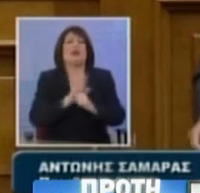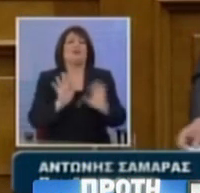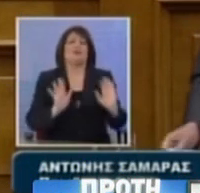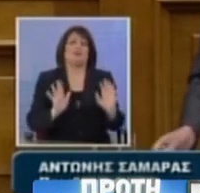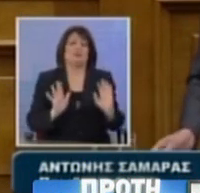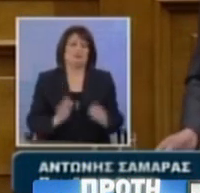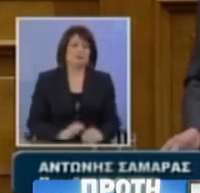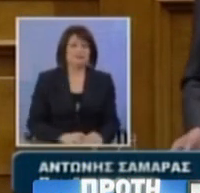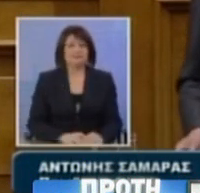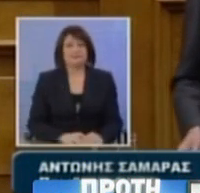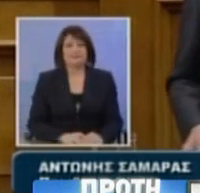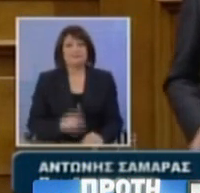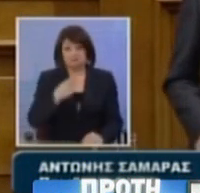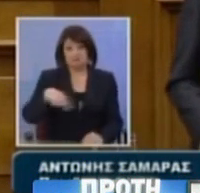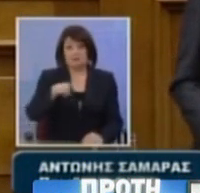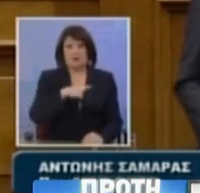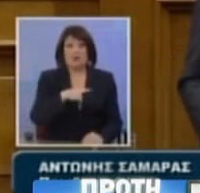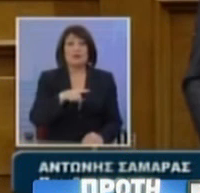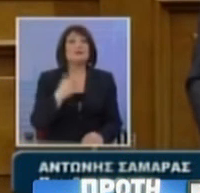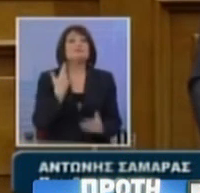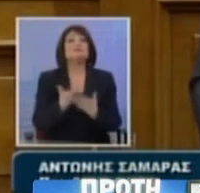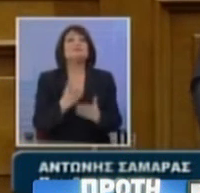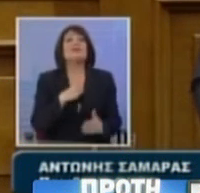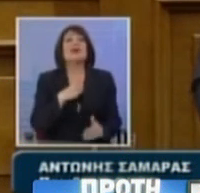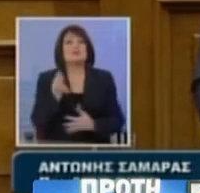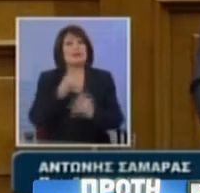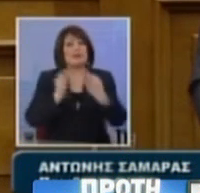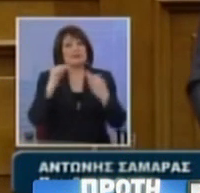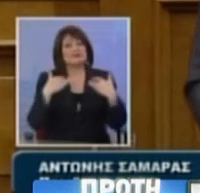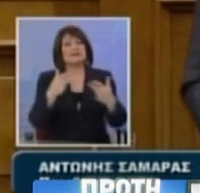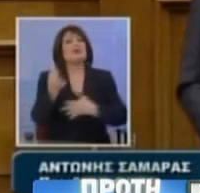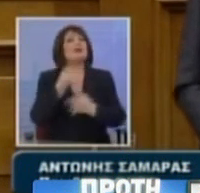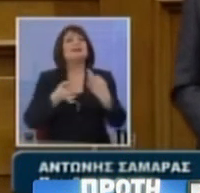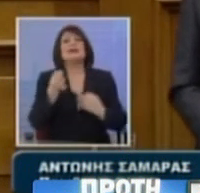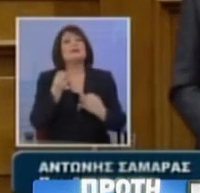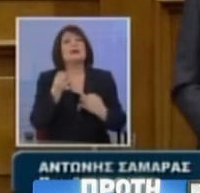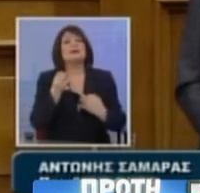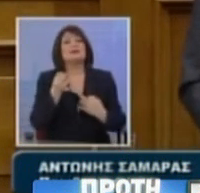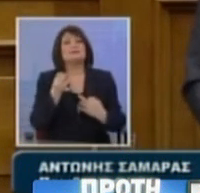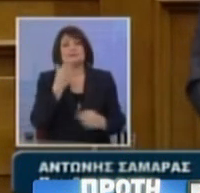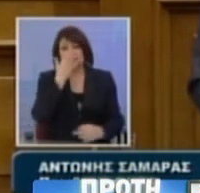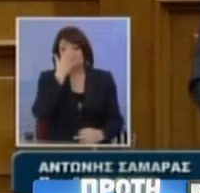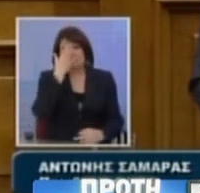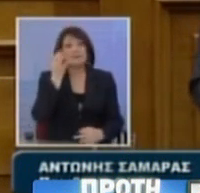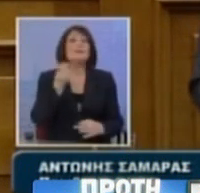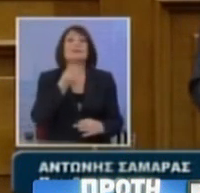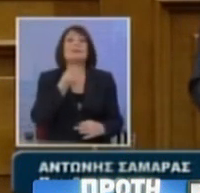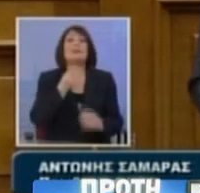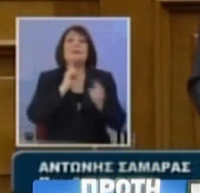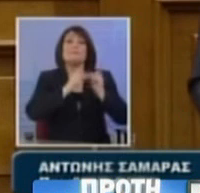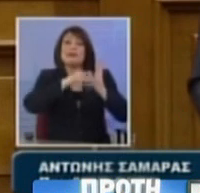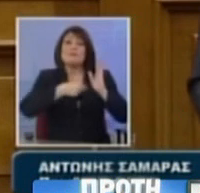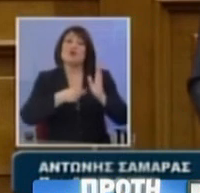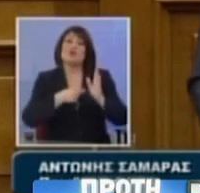και όχι η επανάσταση του ψέματος που είπε απόψε ο κύριος Τσίπρας. Όπως συμβαίνει με όλες τις επαναστάσεις, έγιναν πολλές θυσίες για να